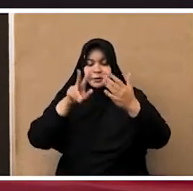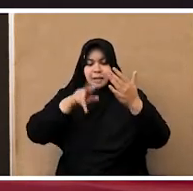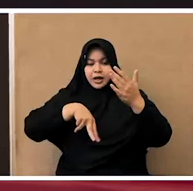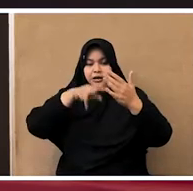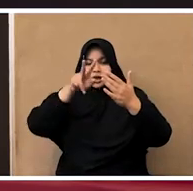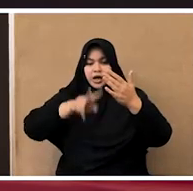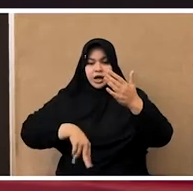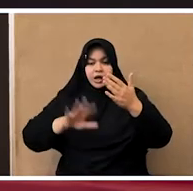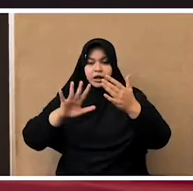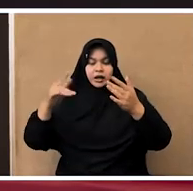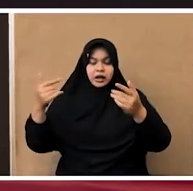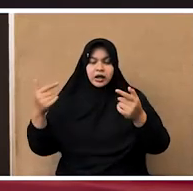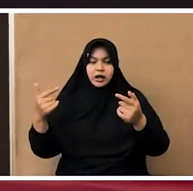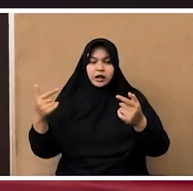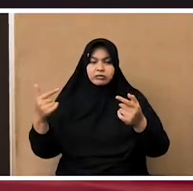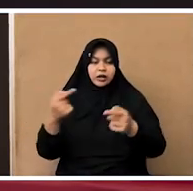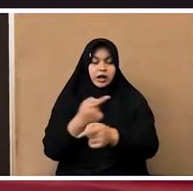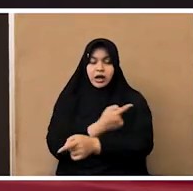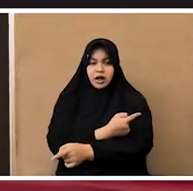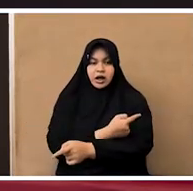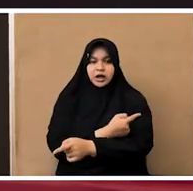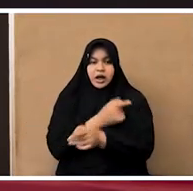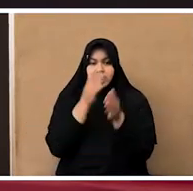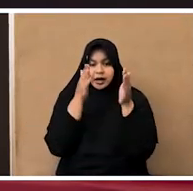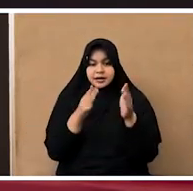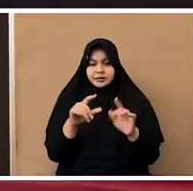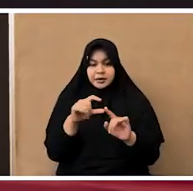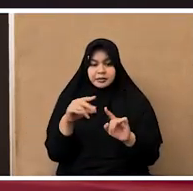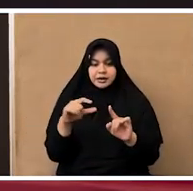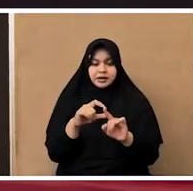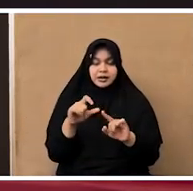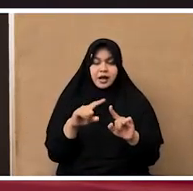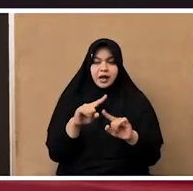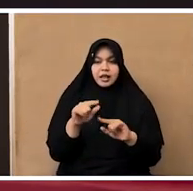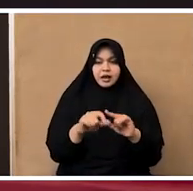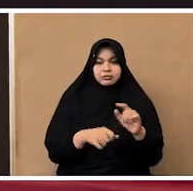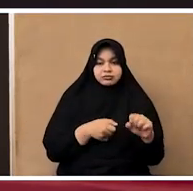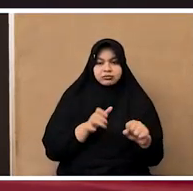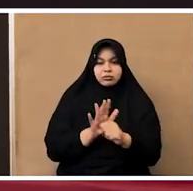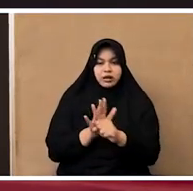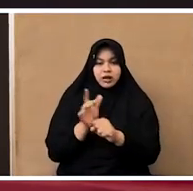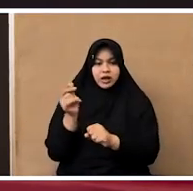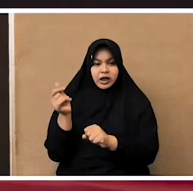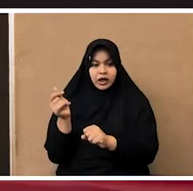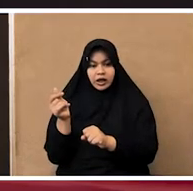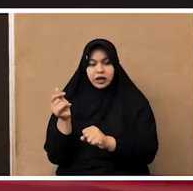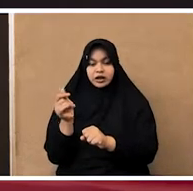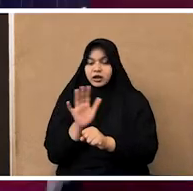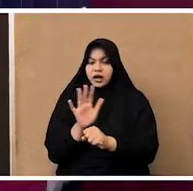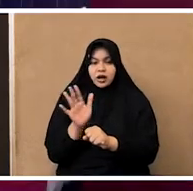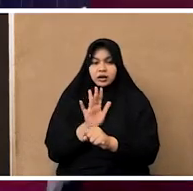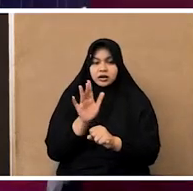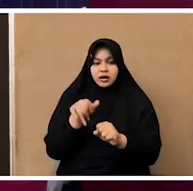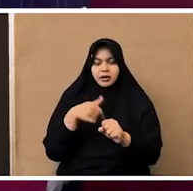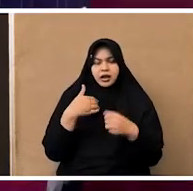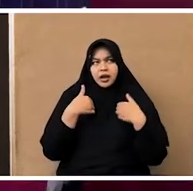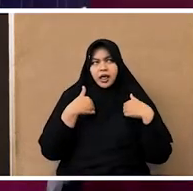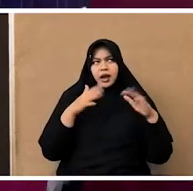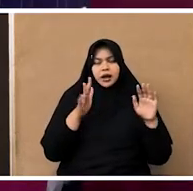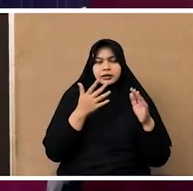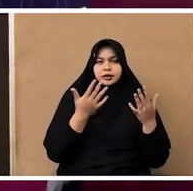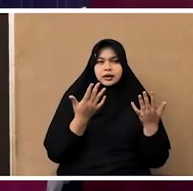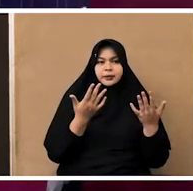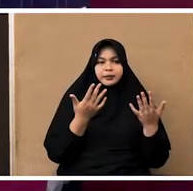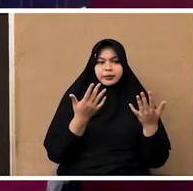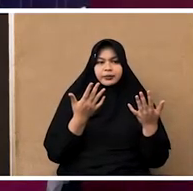tidak terkait dengan apa ya aspek keperdataan sih kalau saya baca itu tidak sampai kemudian orang itu tidak apa ya kehilangan apa ya